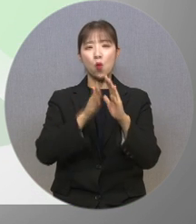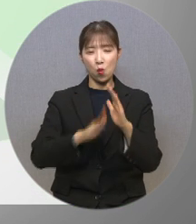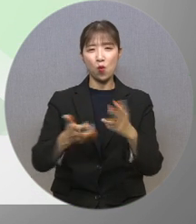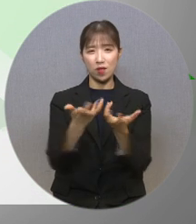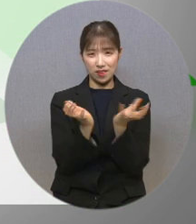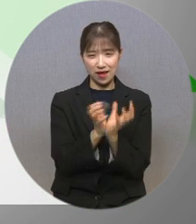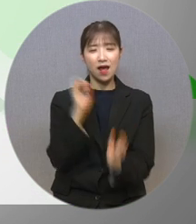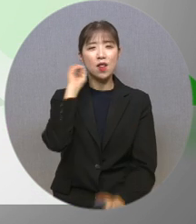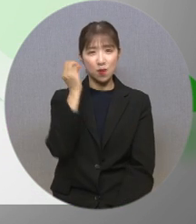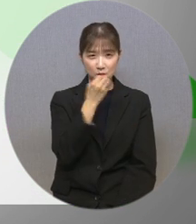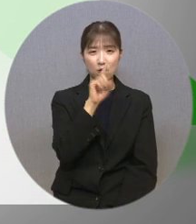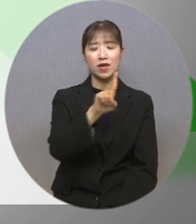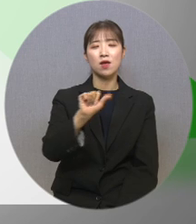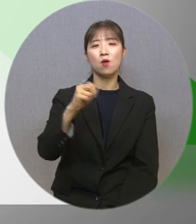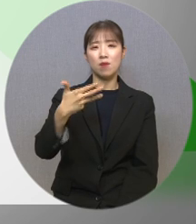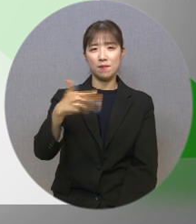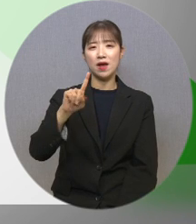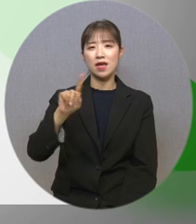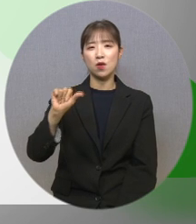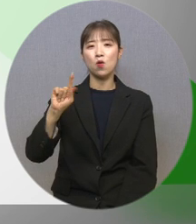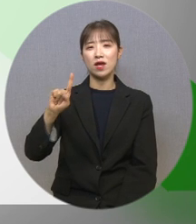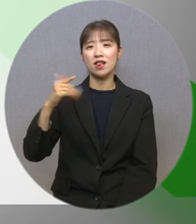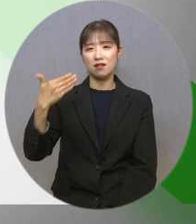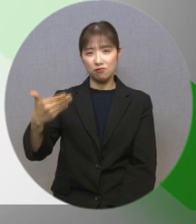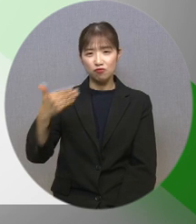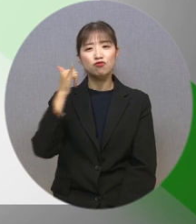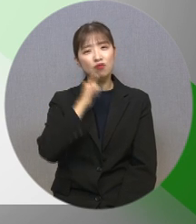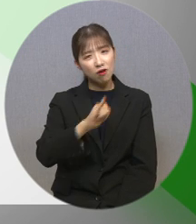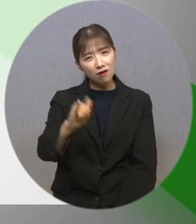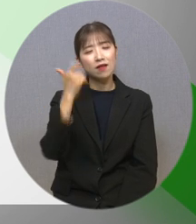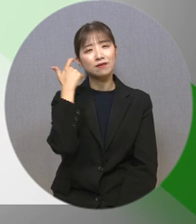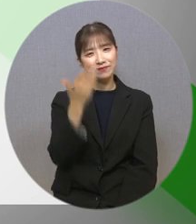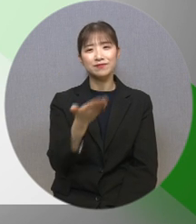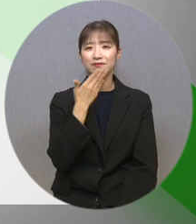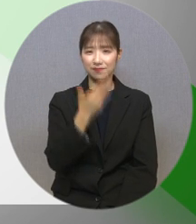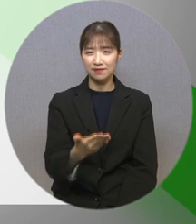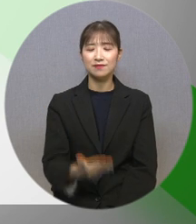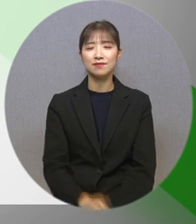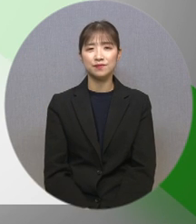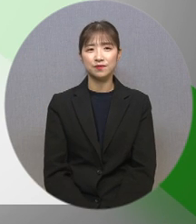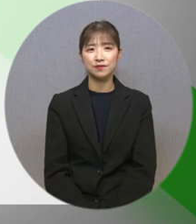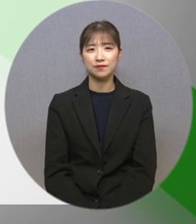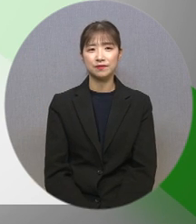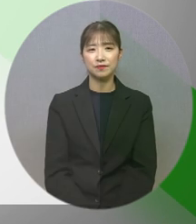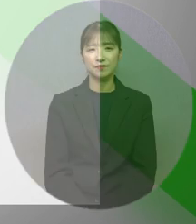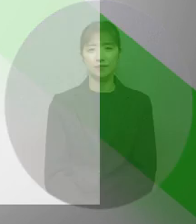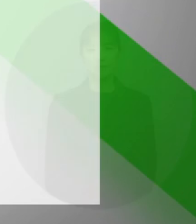국번 없이 1588-1519로 전화해서 각 담당지사에 문의하시기 바랍니다.